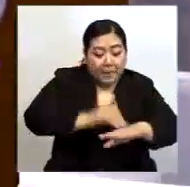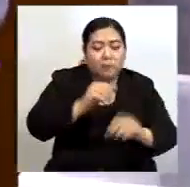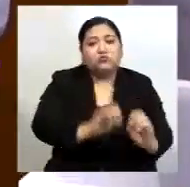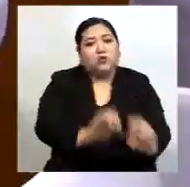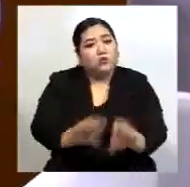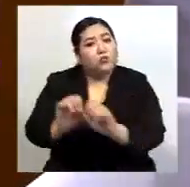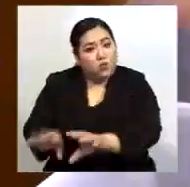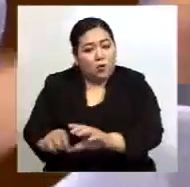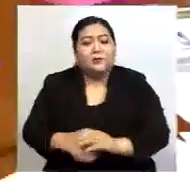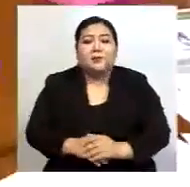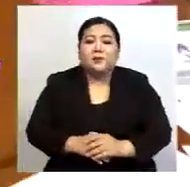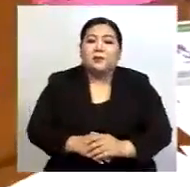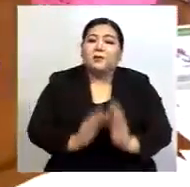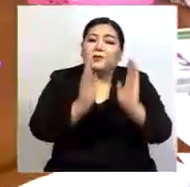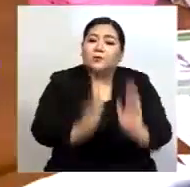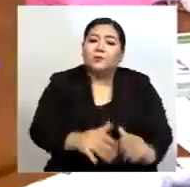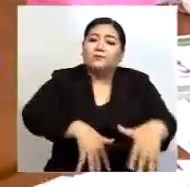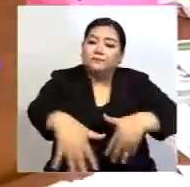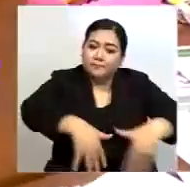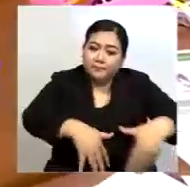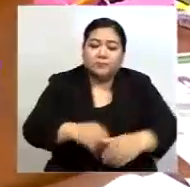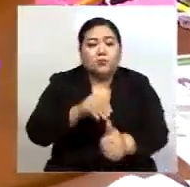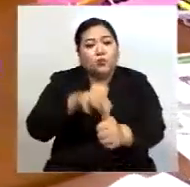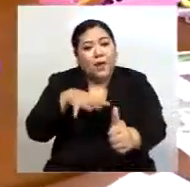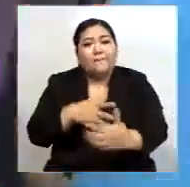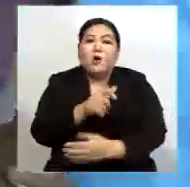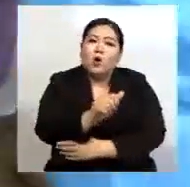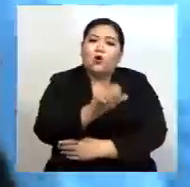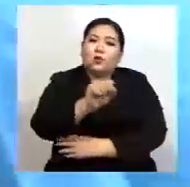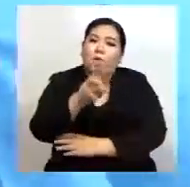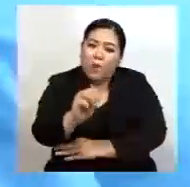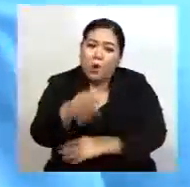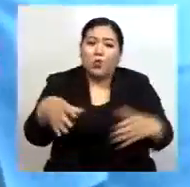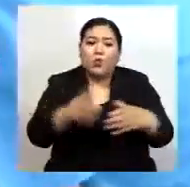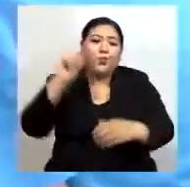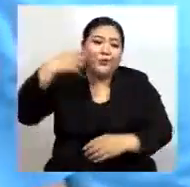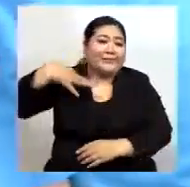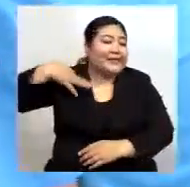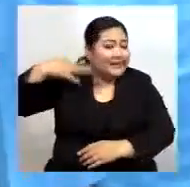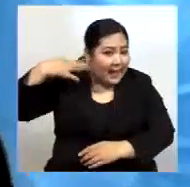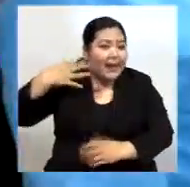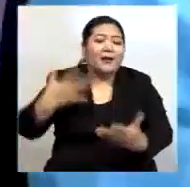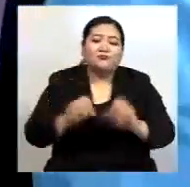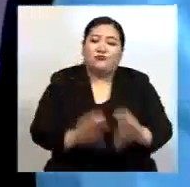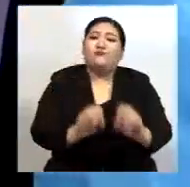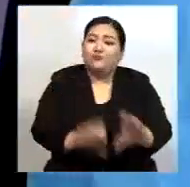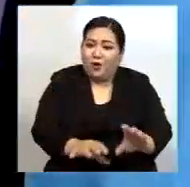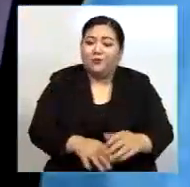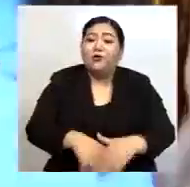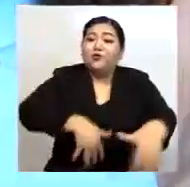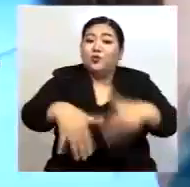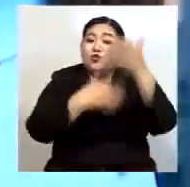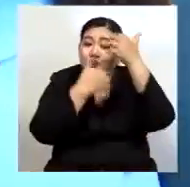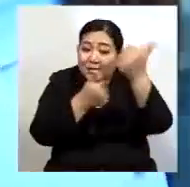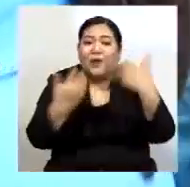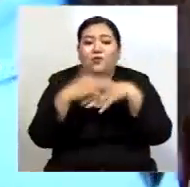องถิ่นประกอบด้วยบุคลากรท้องถิ่นผู้นำหมู่บ้านอสม.กลุ่มสตรีจิตอาสามาเป็นผู้สอนนะครับมีประชาชนส